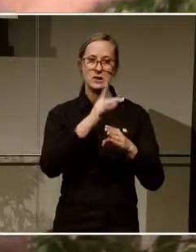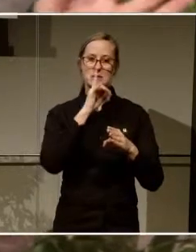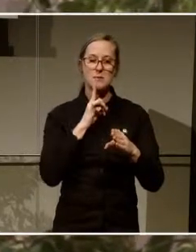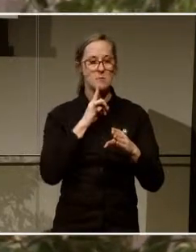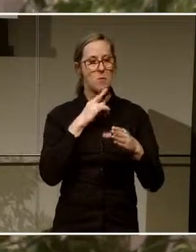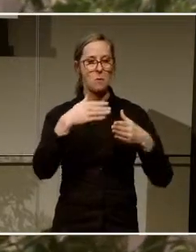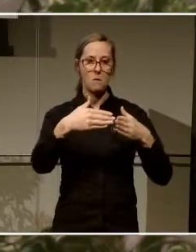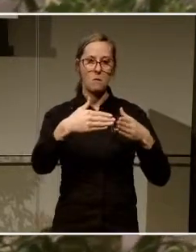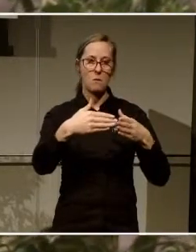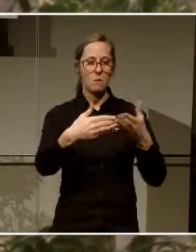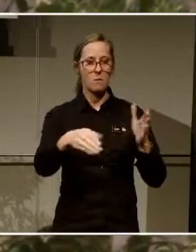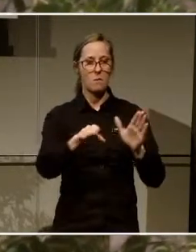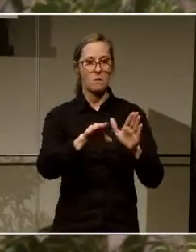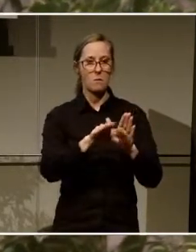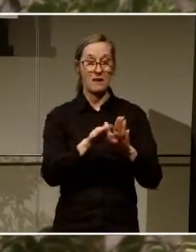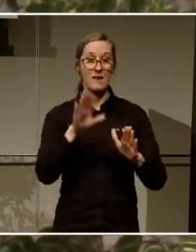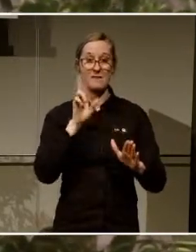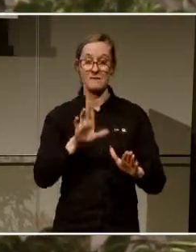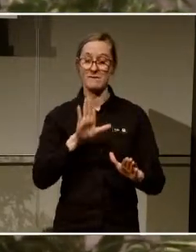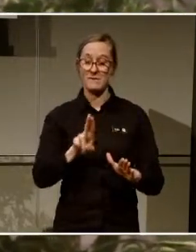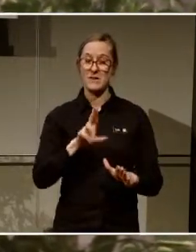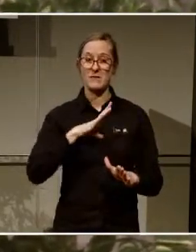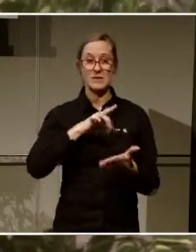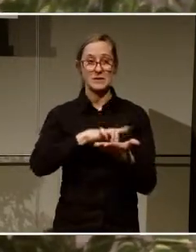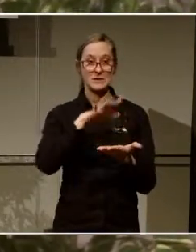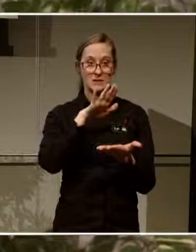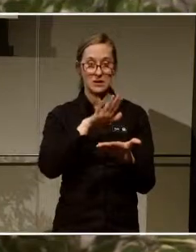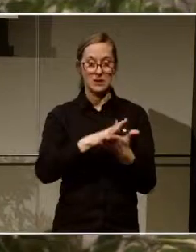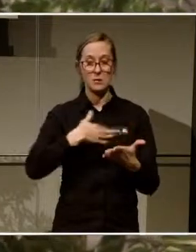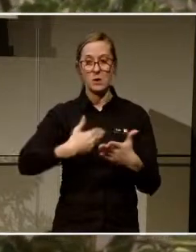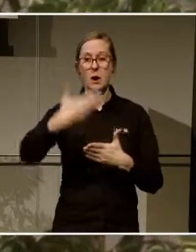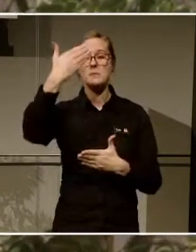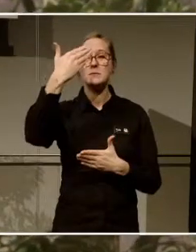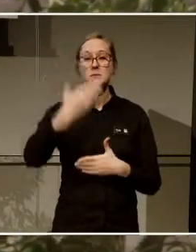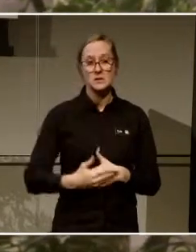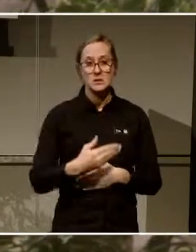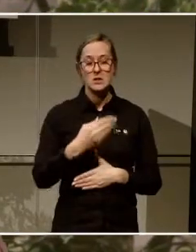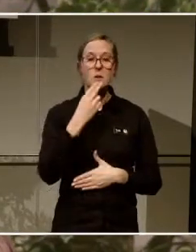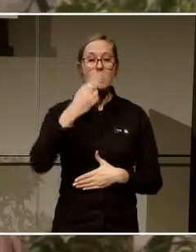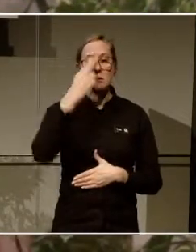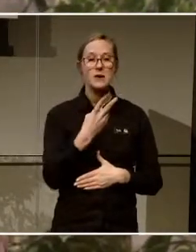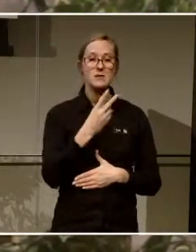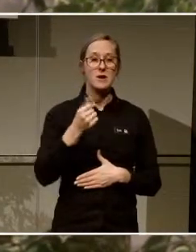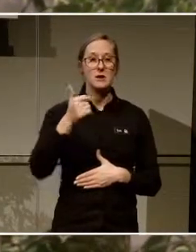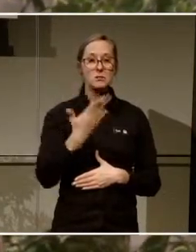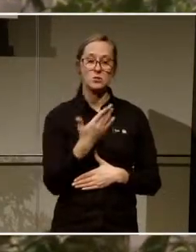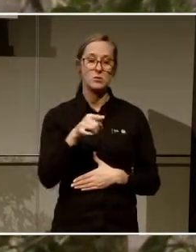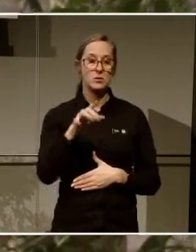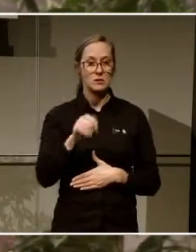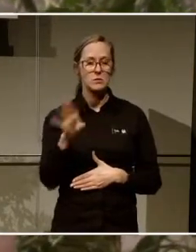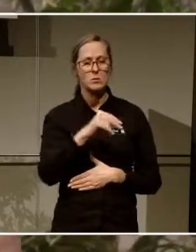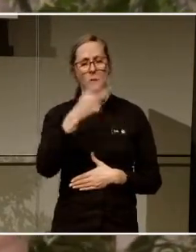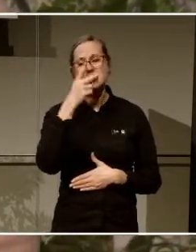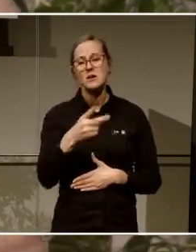Allt det här finns dokumenterat på vår webbsite, vesbymakerspace.se. Men just att då kan du faktiskt se hur litet det började.